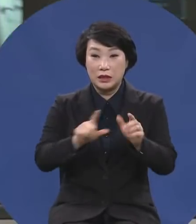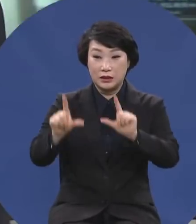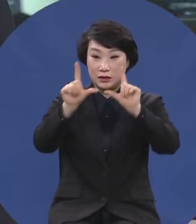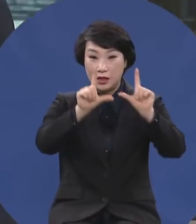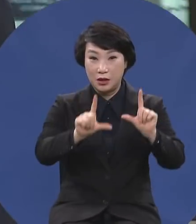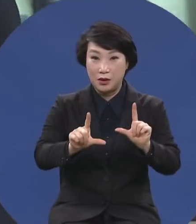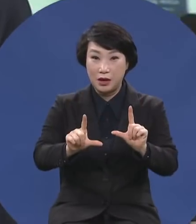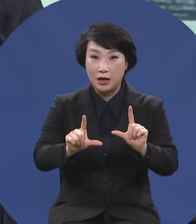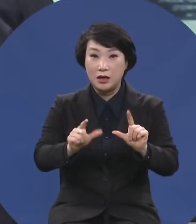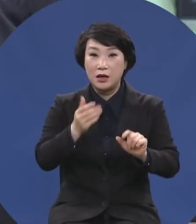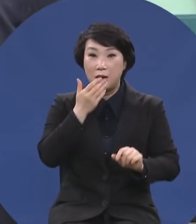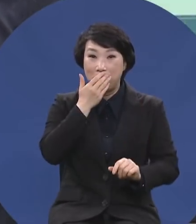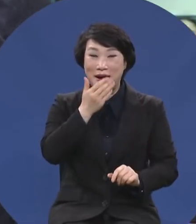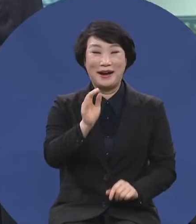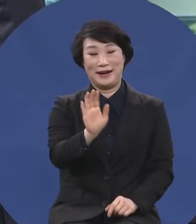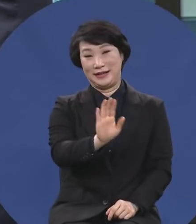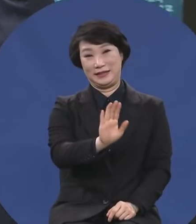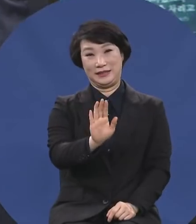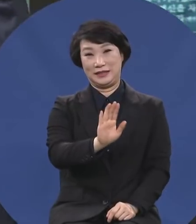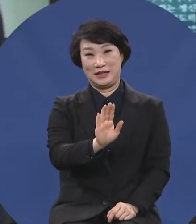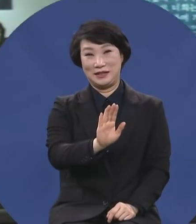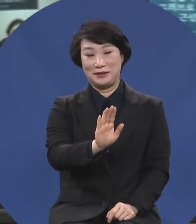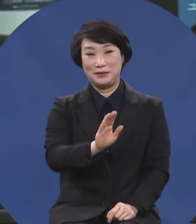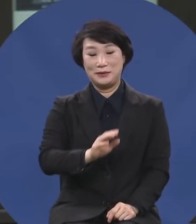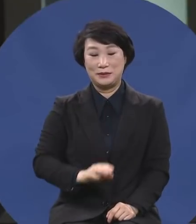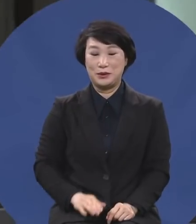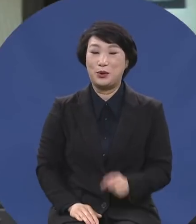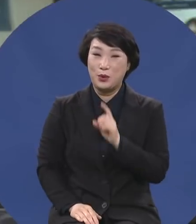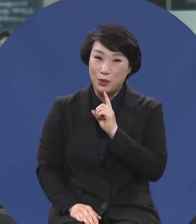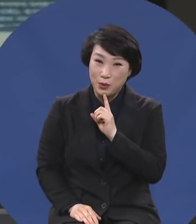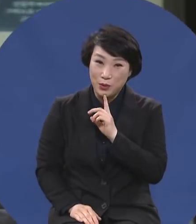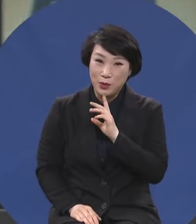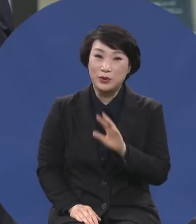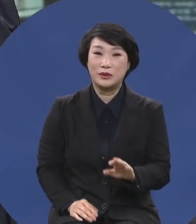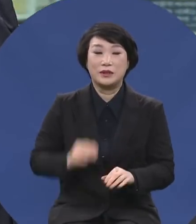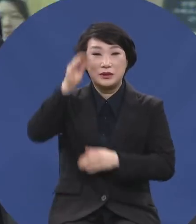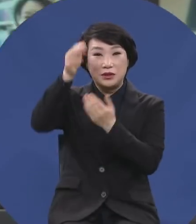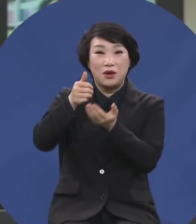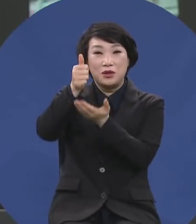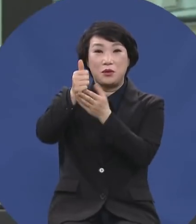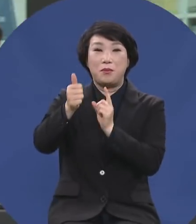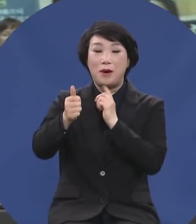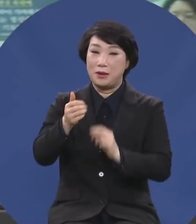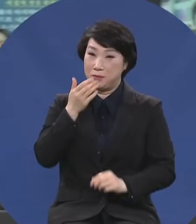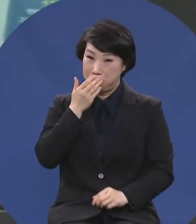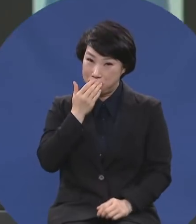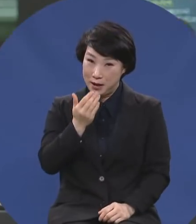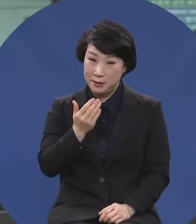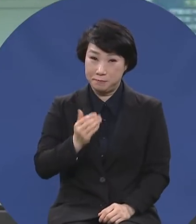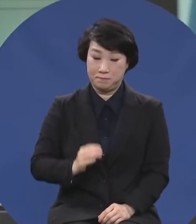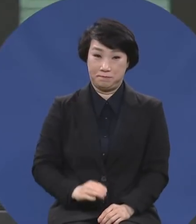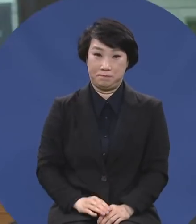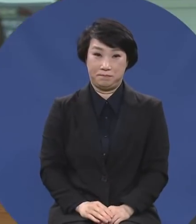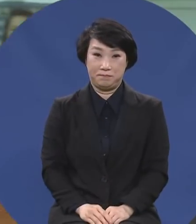신앙생활을 할 수 있는 것이 아니요 오직 성령으로만 할 수